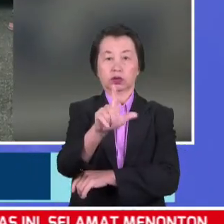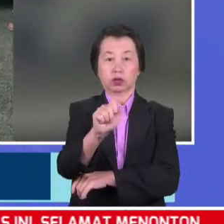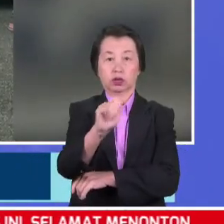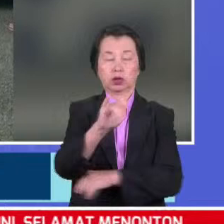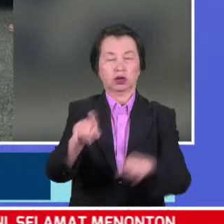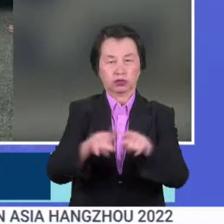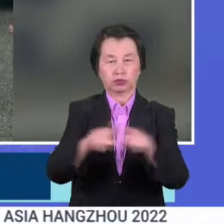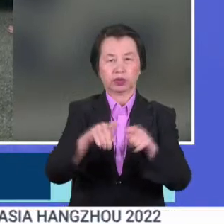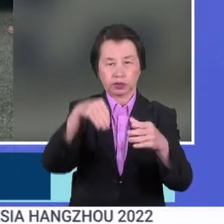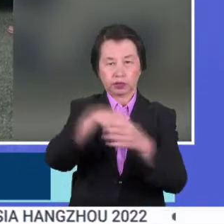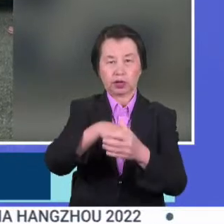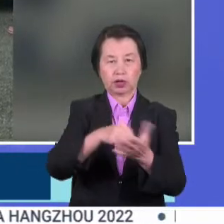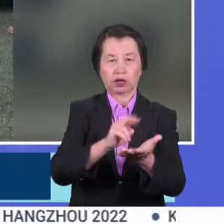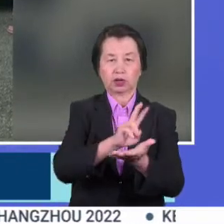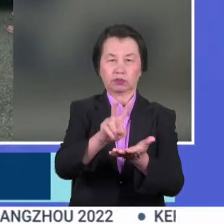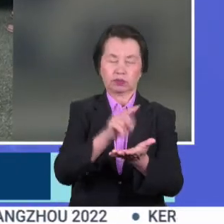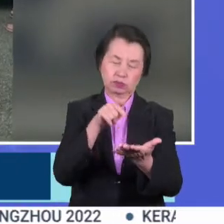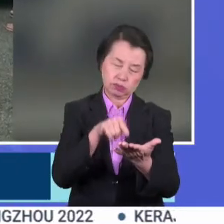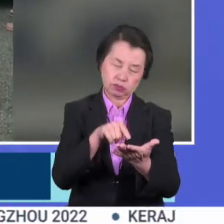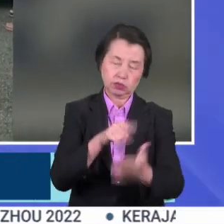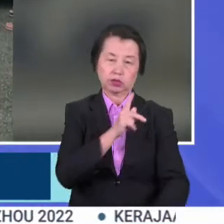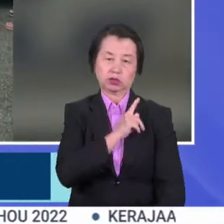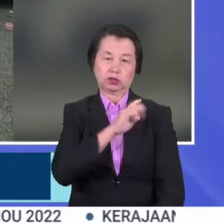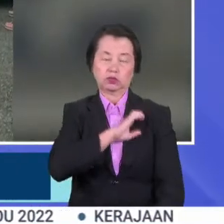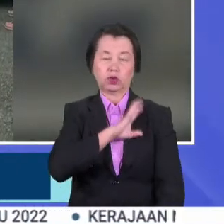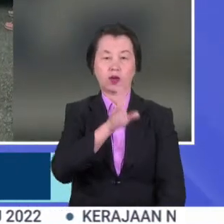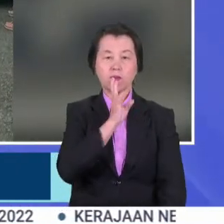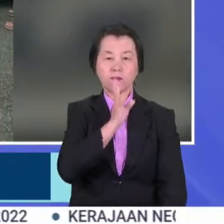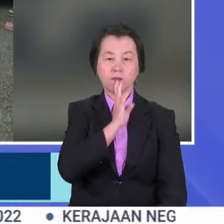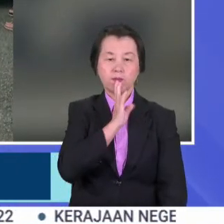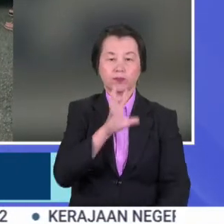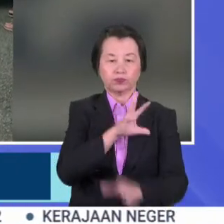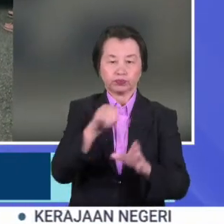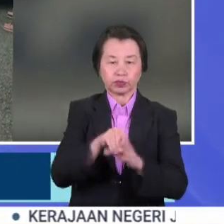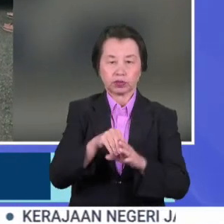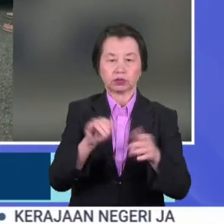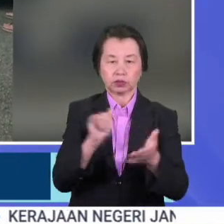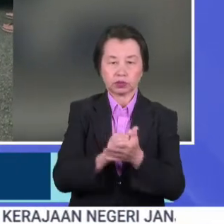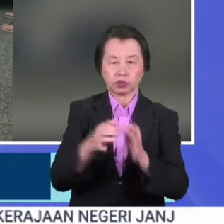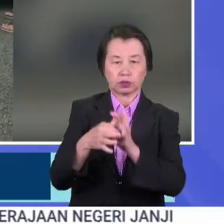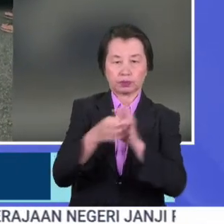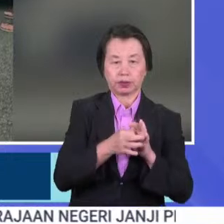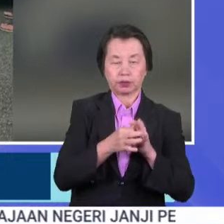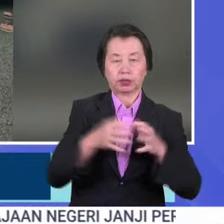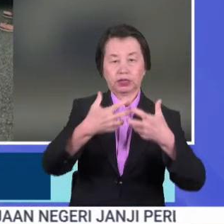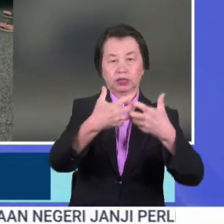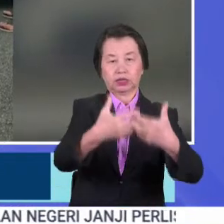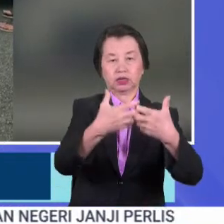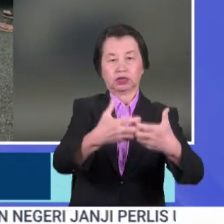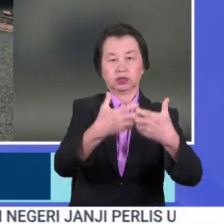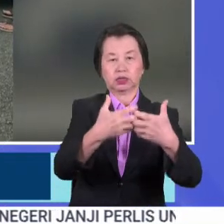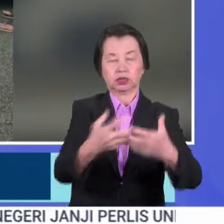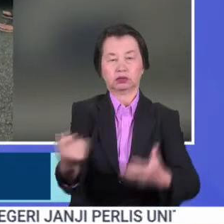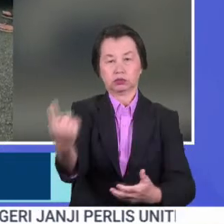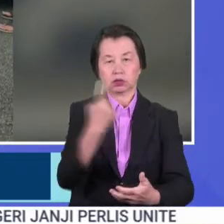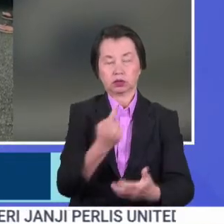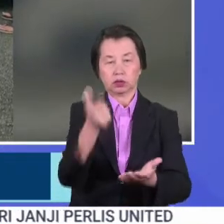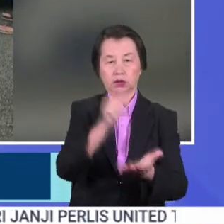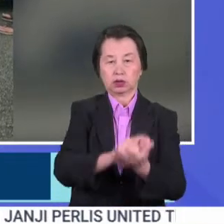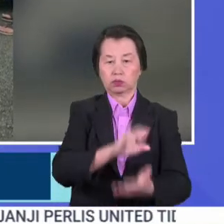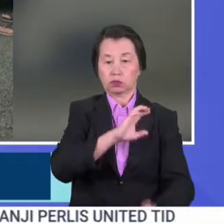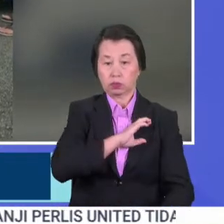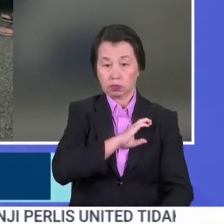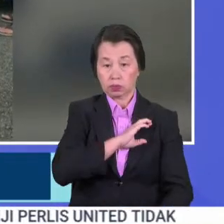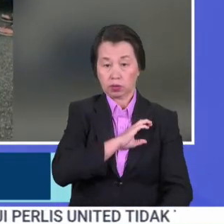yang ditularkan di media sosial. Ketua Polis Johor berkata, individu terlibat yang merupakan pemilik sebuah kilang telah tampil membuat laporan